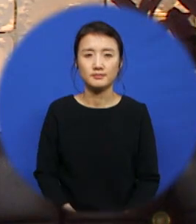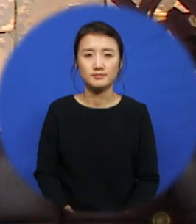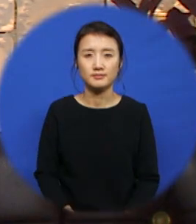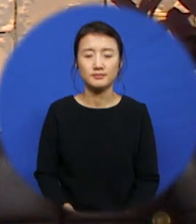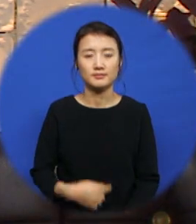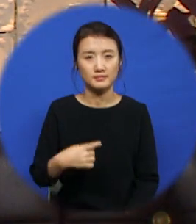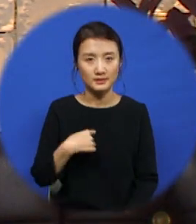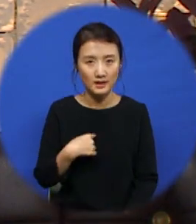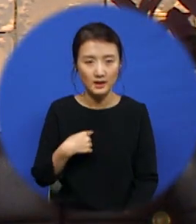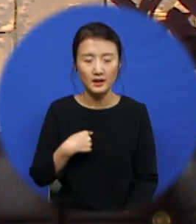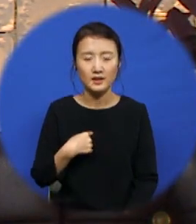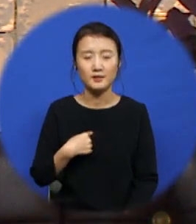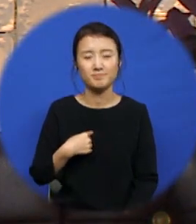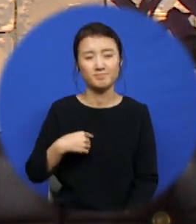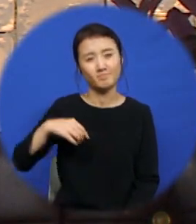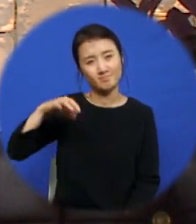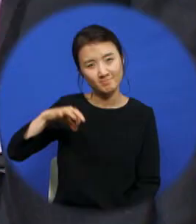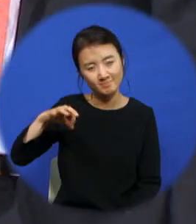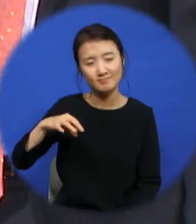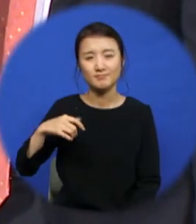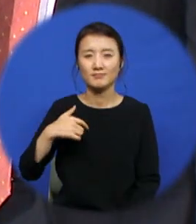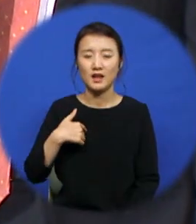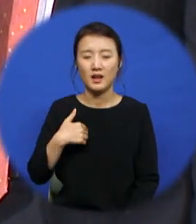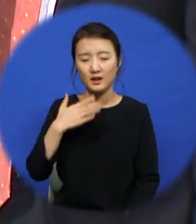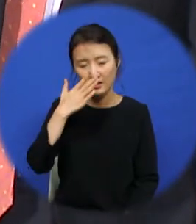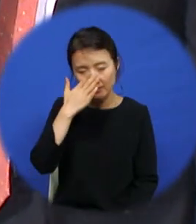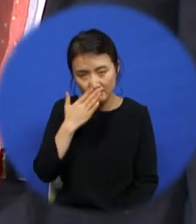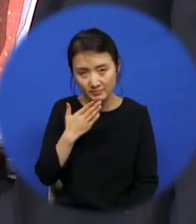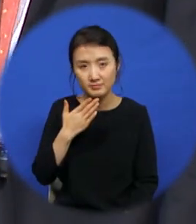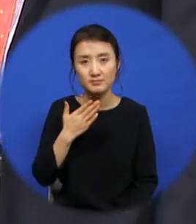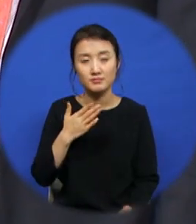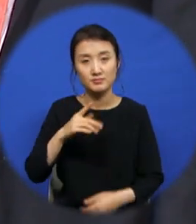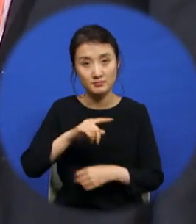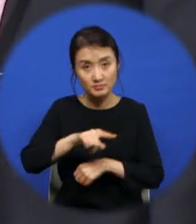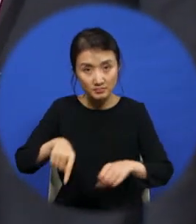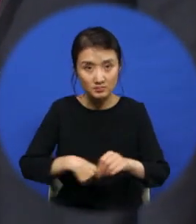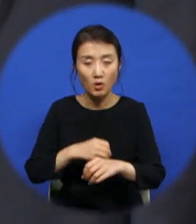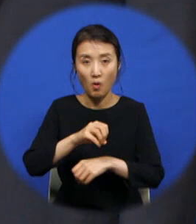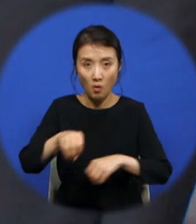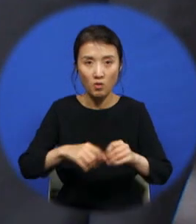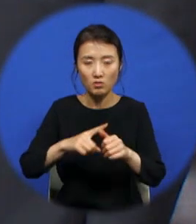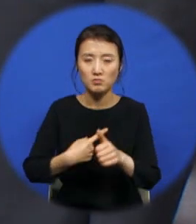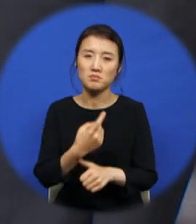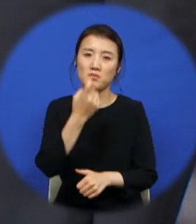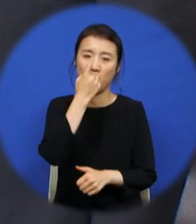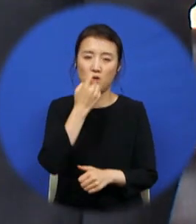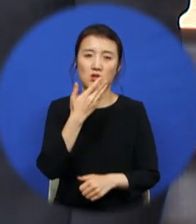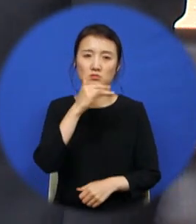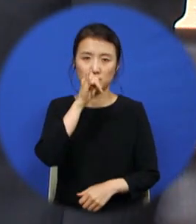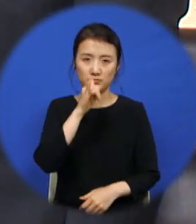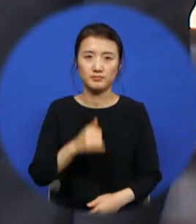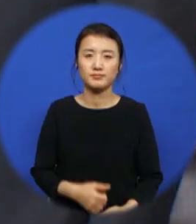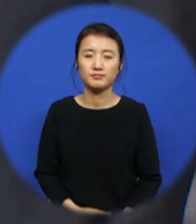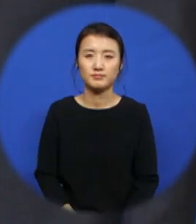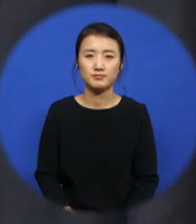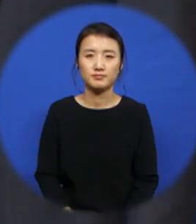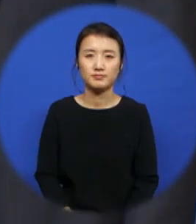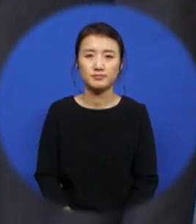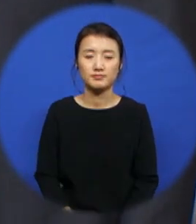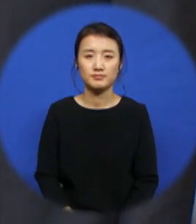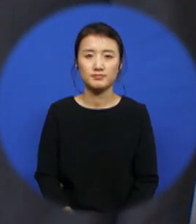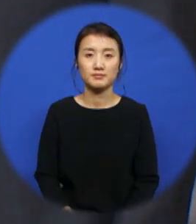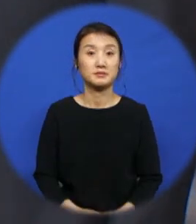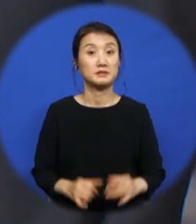자기를 아무것도 아닌 존재로 여겨야 그 다음에 배울 수 있다 아시겠죠 예 a 정말